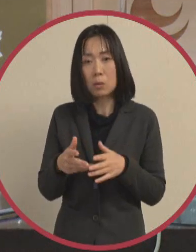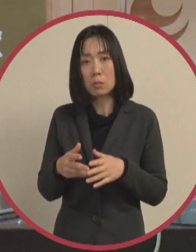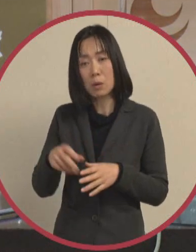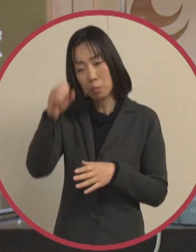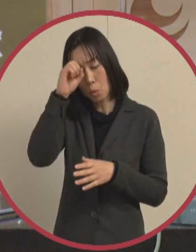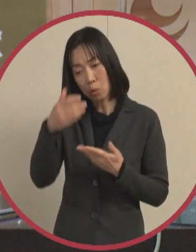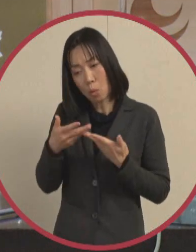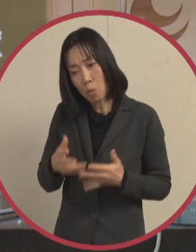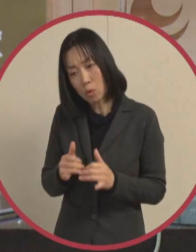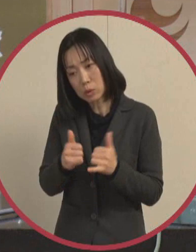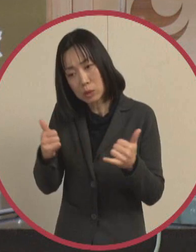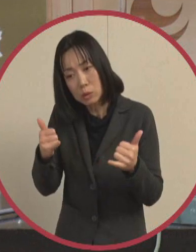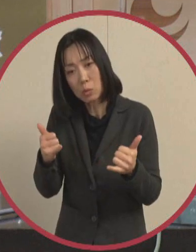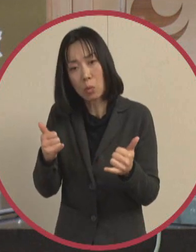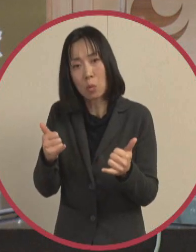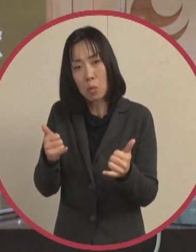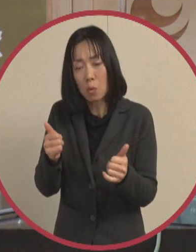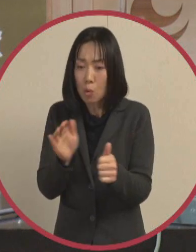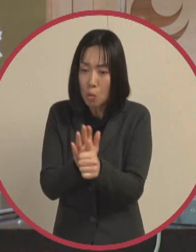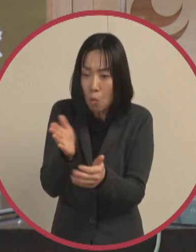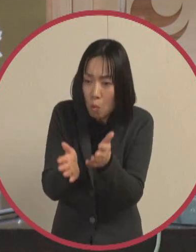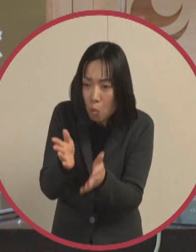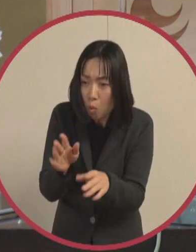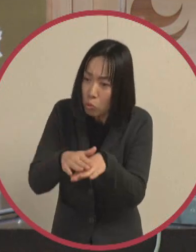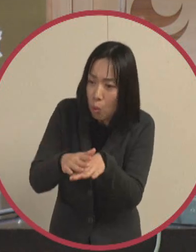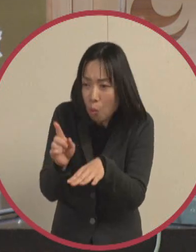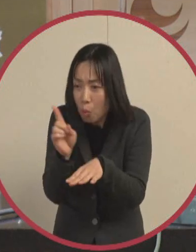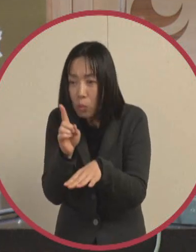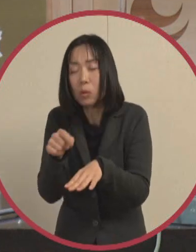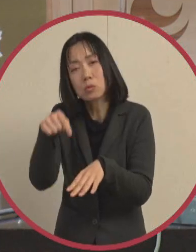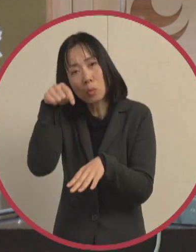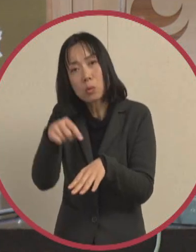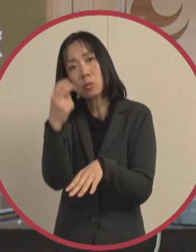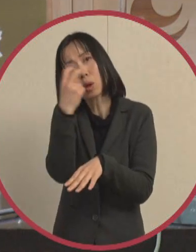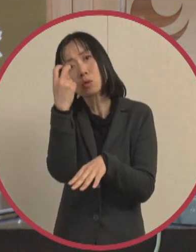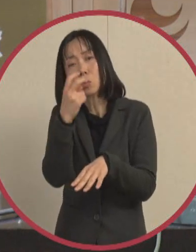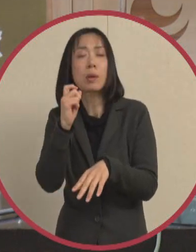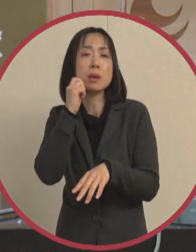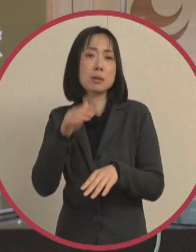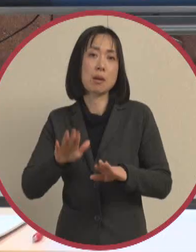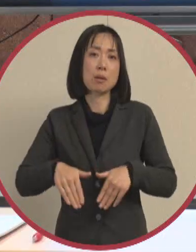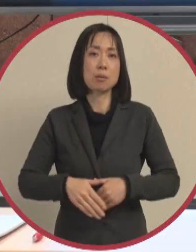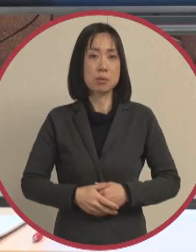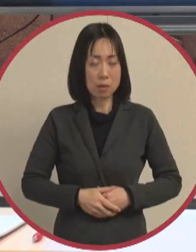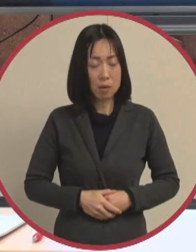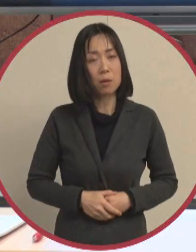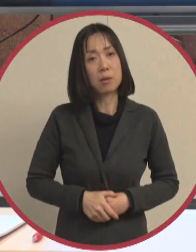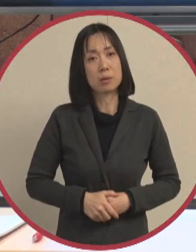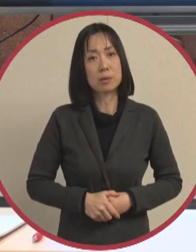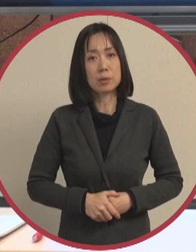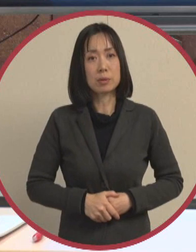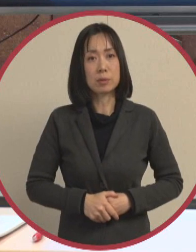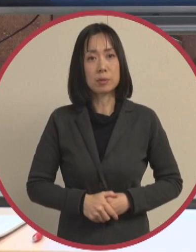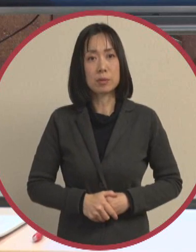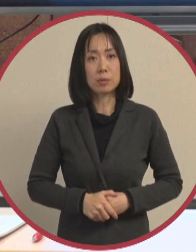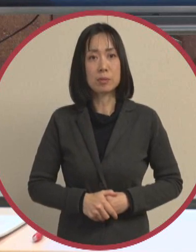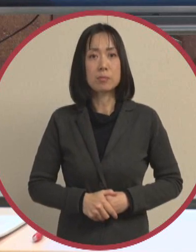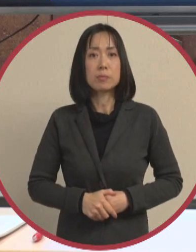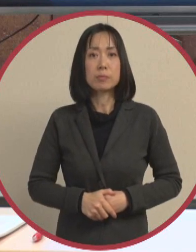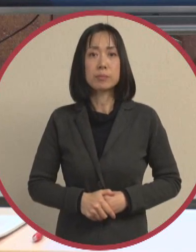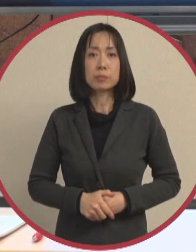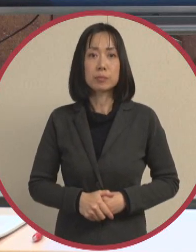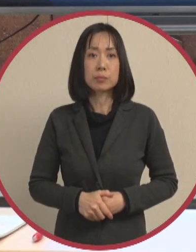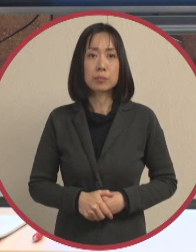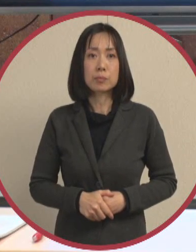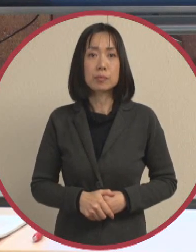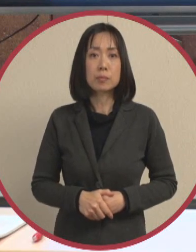についてですね、さらにしっかりと、まあ、考えておく必要はあるなというふうに思っています。 もう1点ですね、今